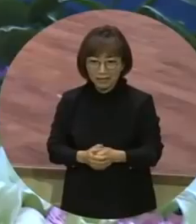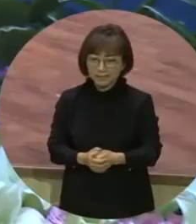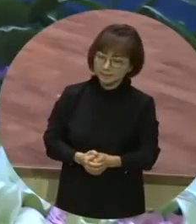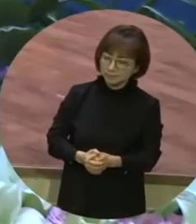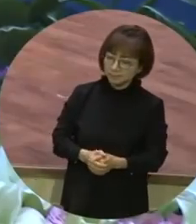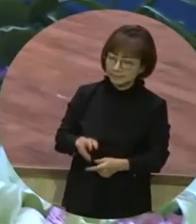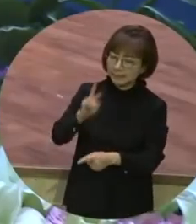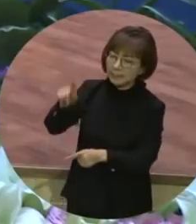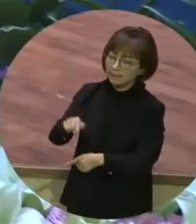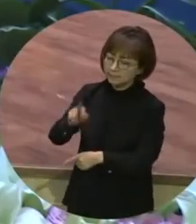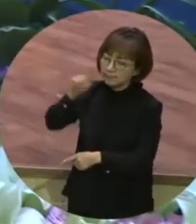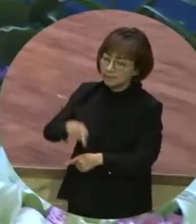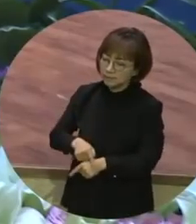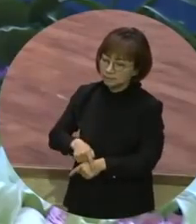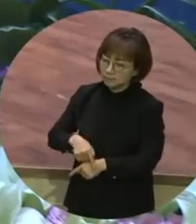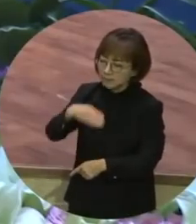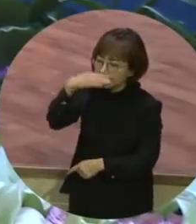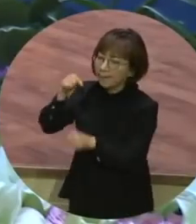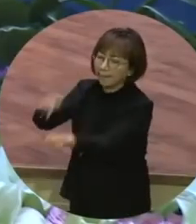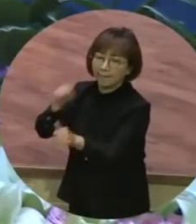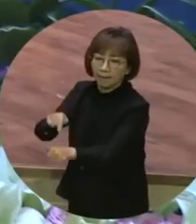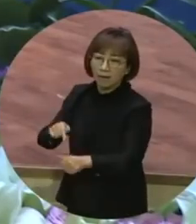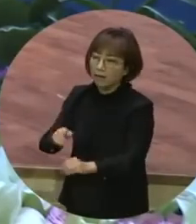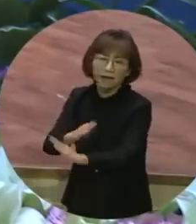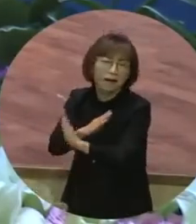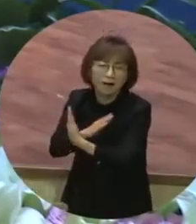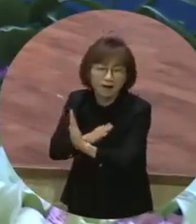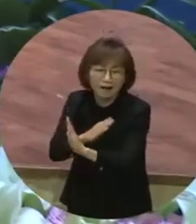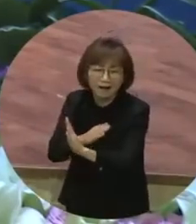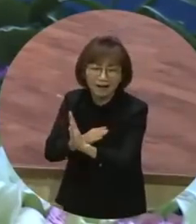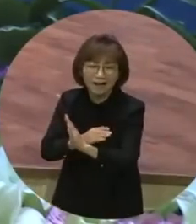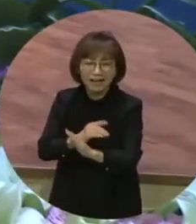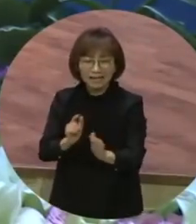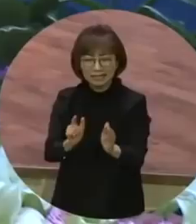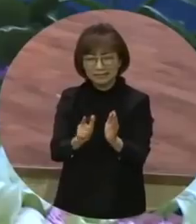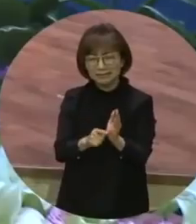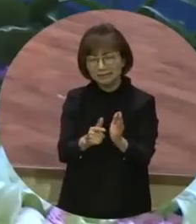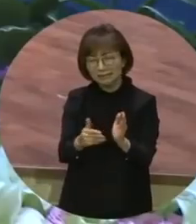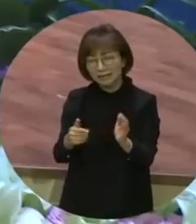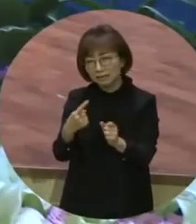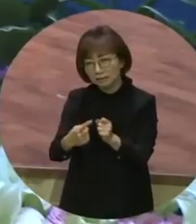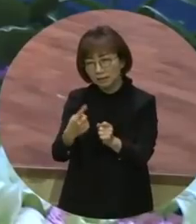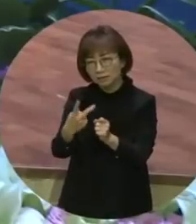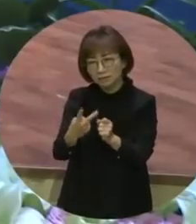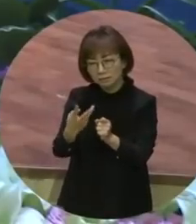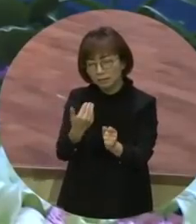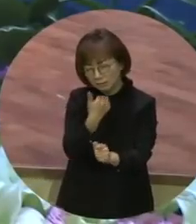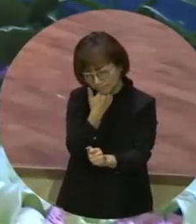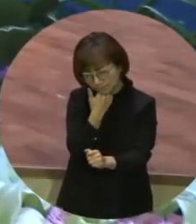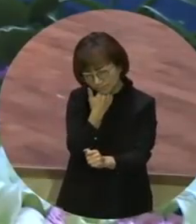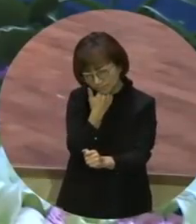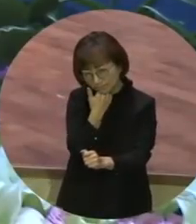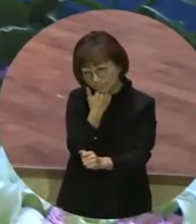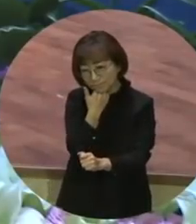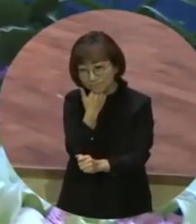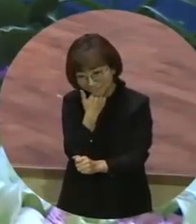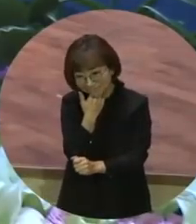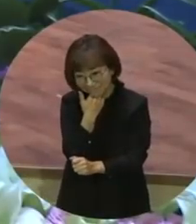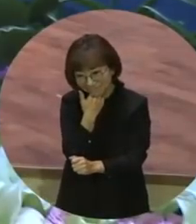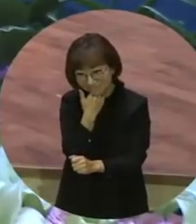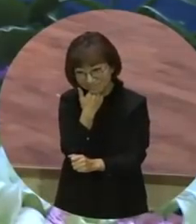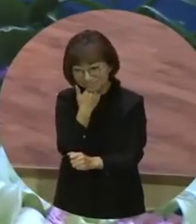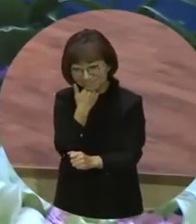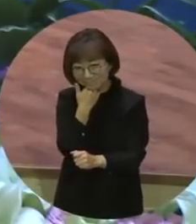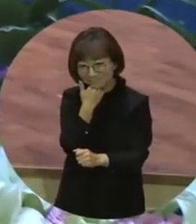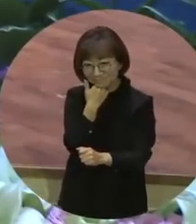따지면 안 돼요. 가르치려 하지 마세요. 시간이 적어도 몇 년은 지나야 돼요. 그런데 그걸 가지고 오자마자